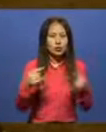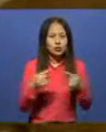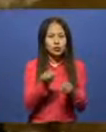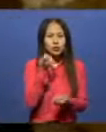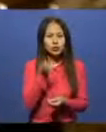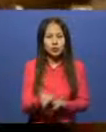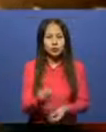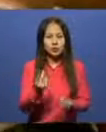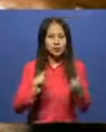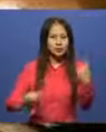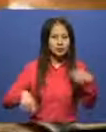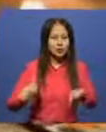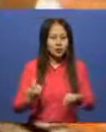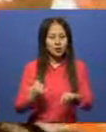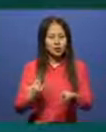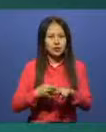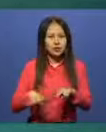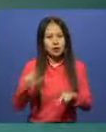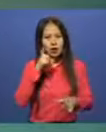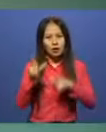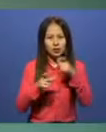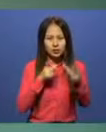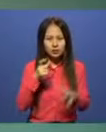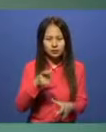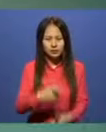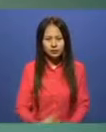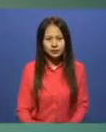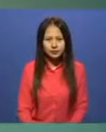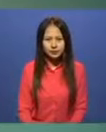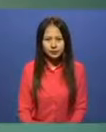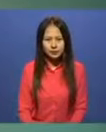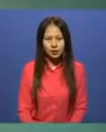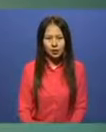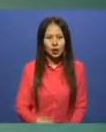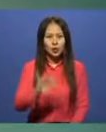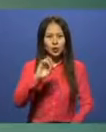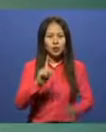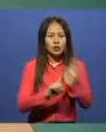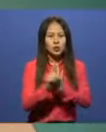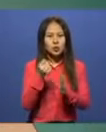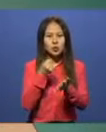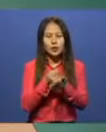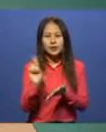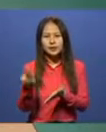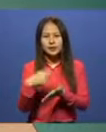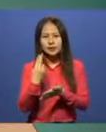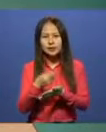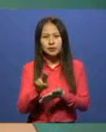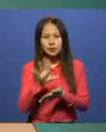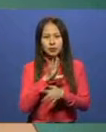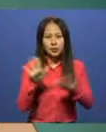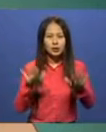арзандауынан шығынға батып, шырылдап отыр. 2014 жылдың шілдесінен бастап, 90 айына дейін австралиялық BHP